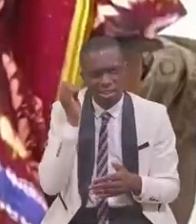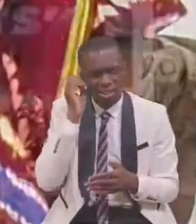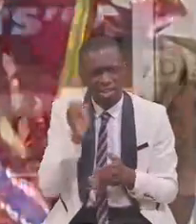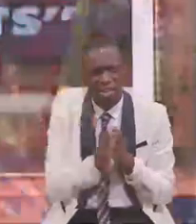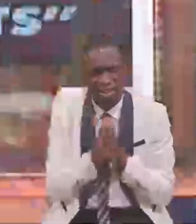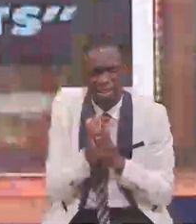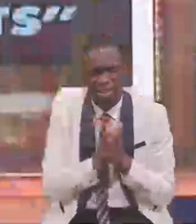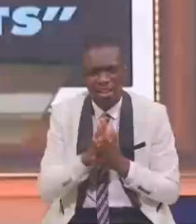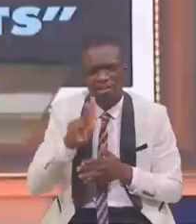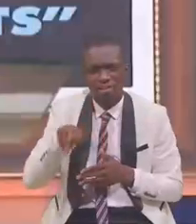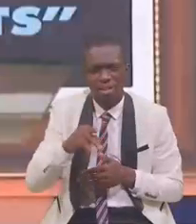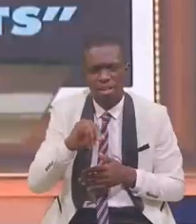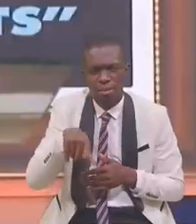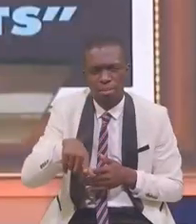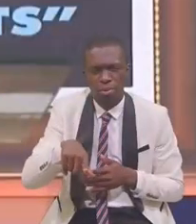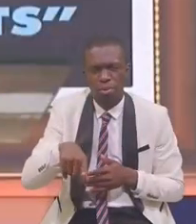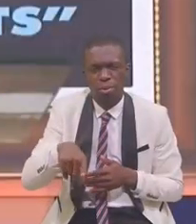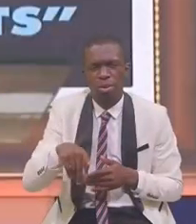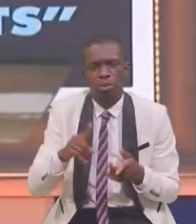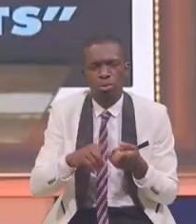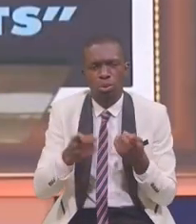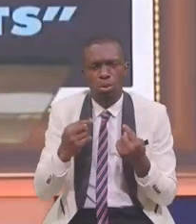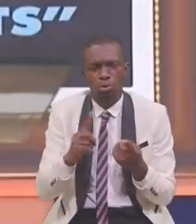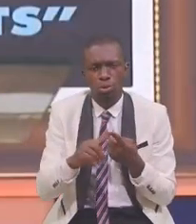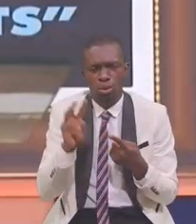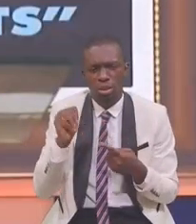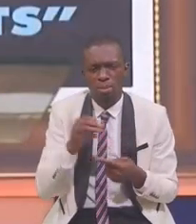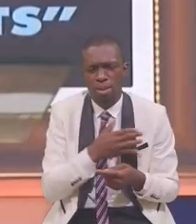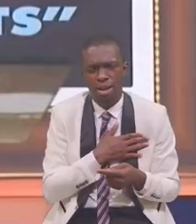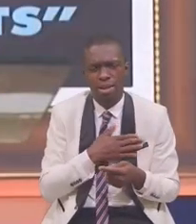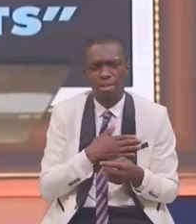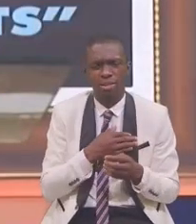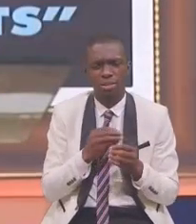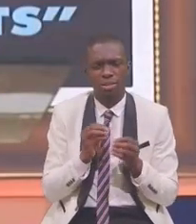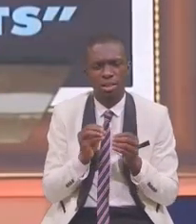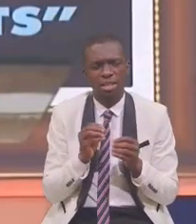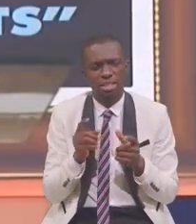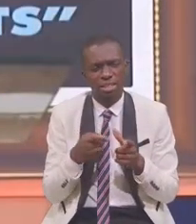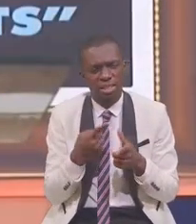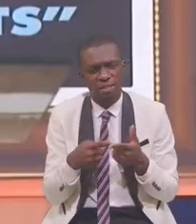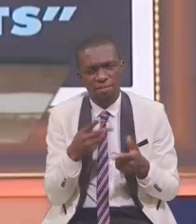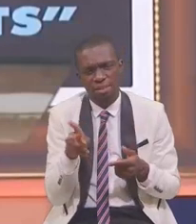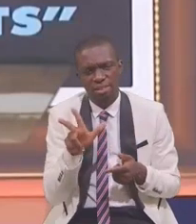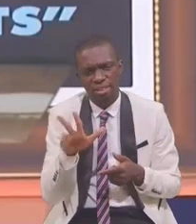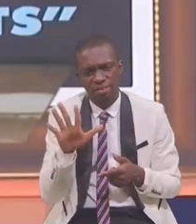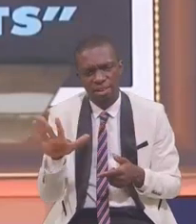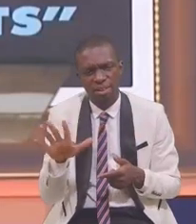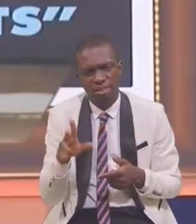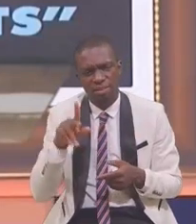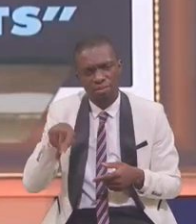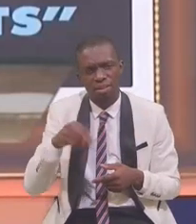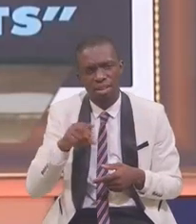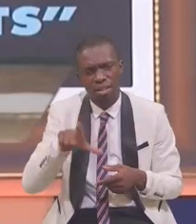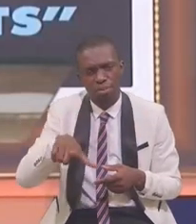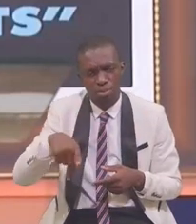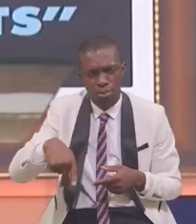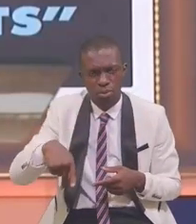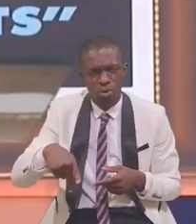lui. Verset 35. Alors Philippe, ouvrant la bouche et commençant par